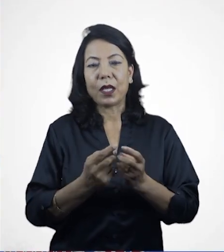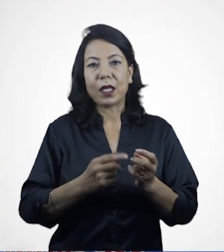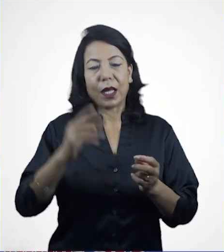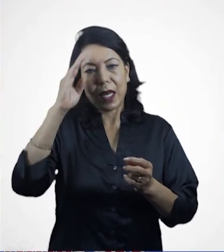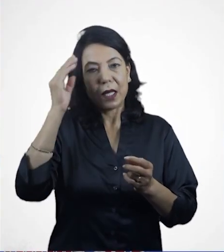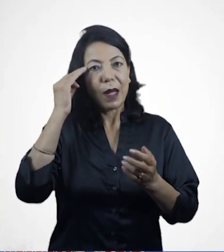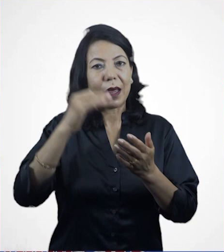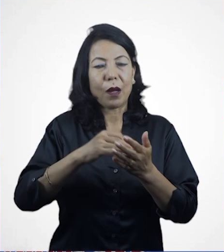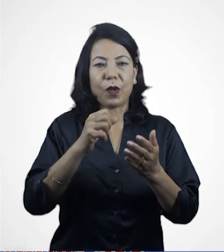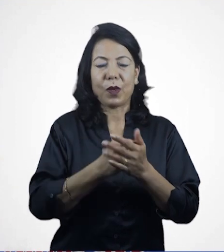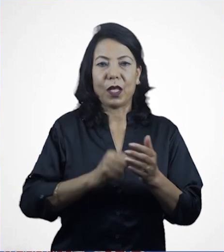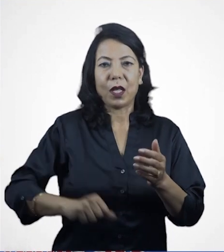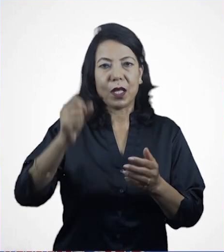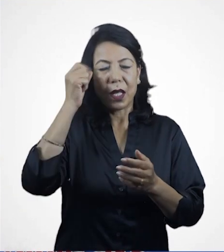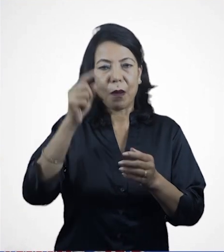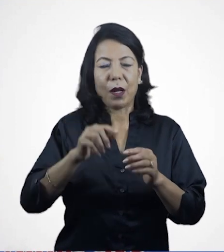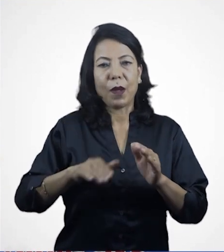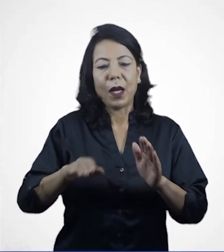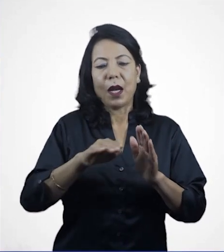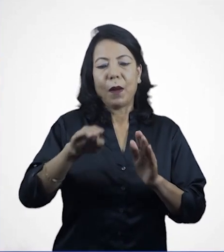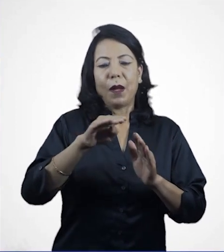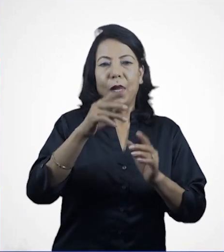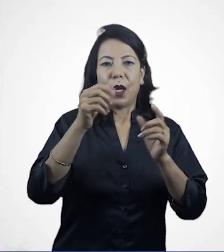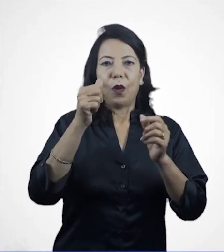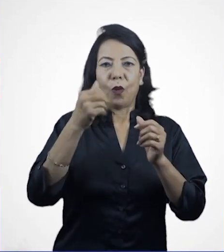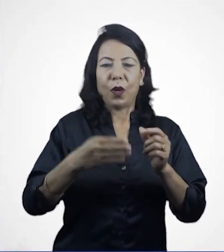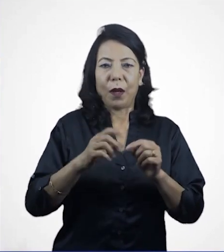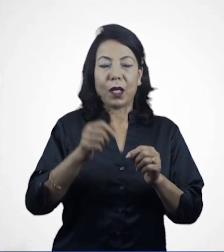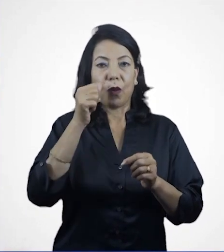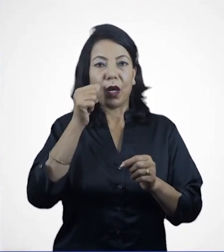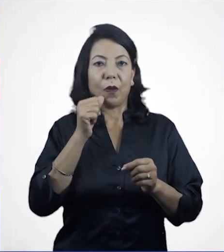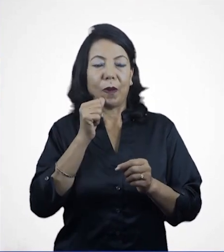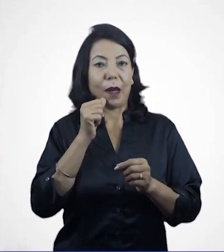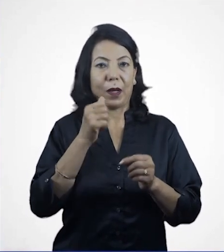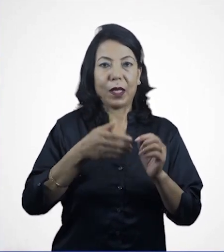जन्चेतना एक बिविननन लेवल मां परेकि, जिसता है कि कोई अबिवाबक बन्न